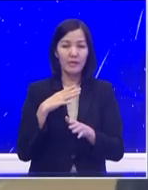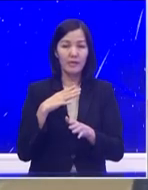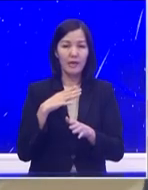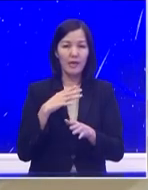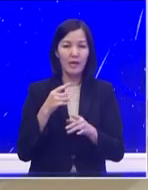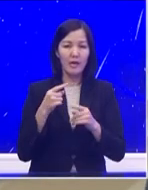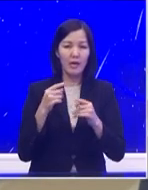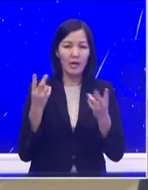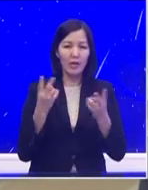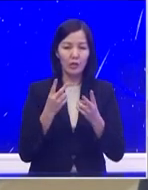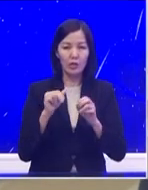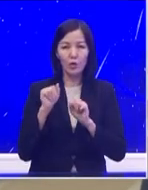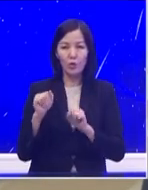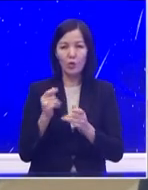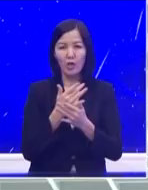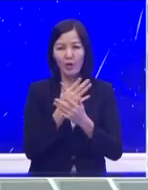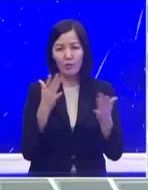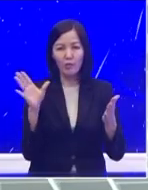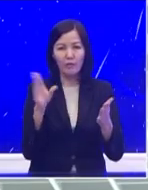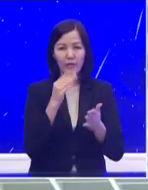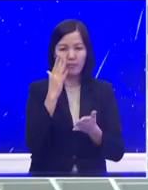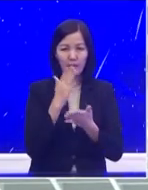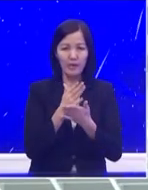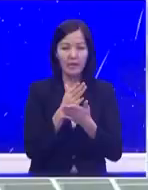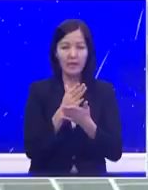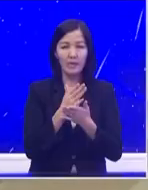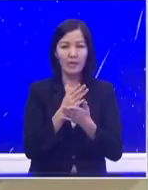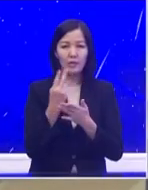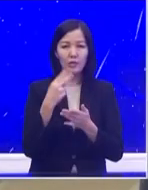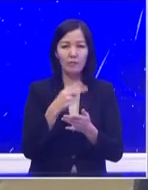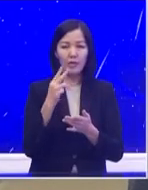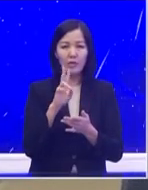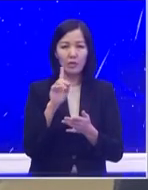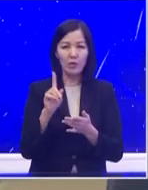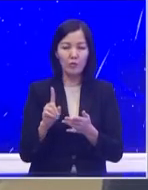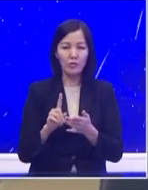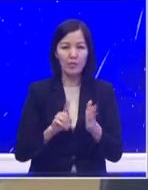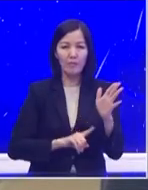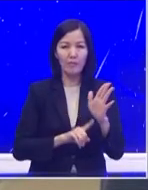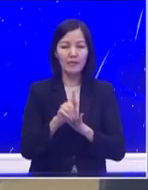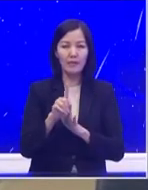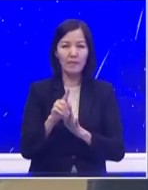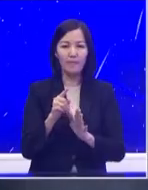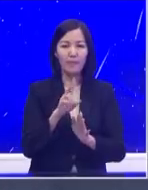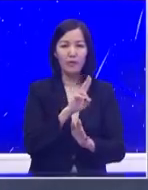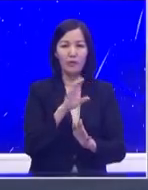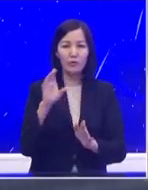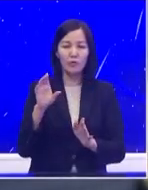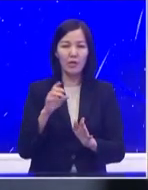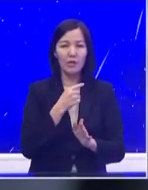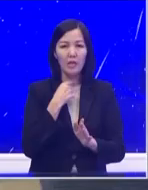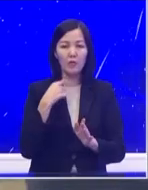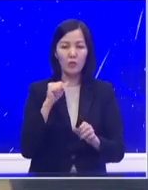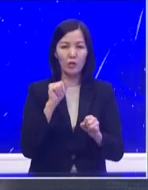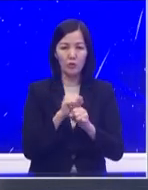Антисептиктердің бәрінде, значит, средствалардың бәрі бар бізде. 22-сінен бастап Нұрсұлтан Талдықорған Нұрсұлтан рейсі тоқтайды.